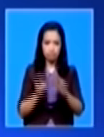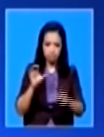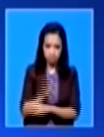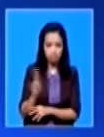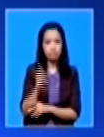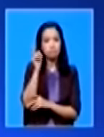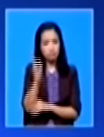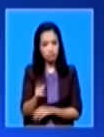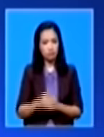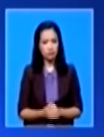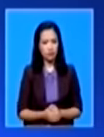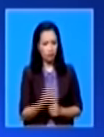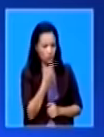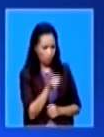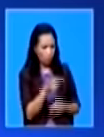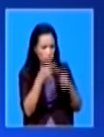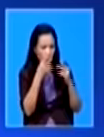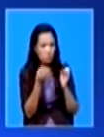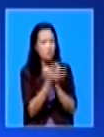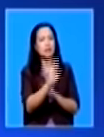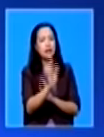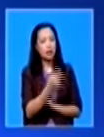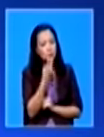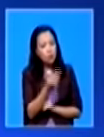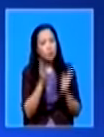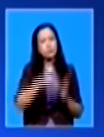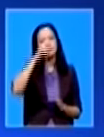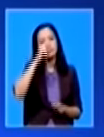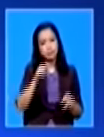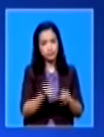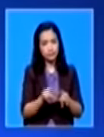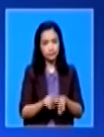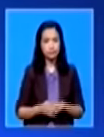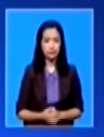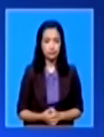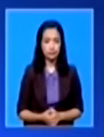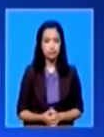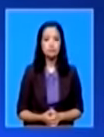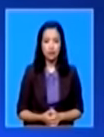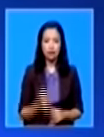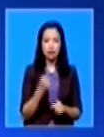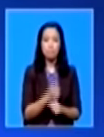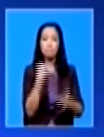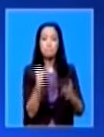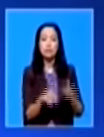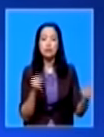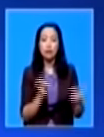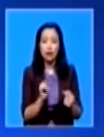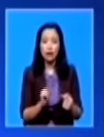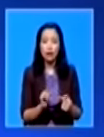เพราะเราไม่ได้มองเขาเป็นผู้ร้ายก่อการร้ายอะไรที่ไหนมองเขาเป็นคนไทยด้วยกันแล้วก็เป็นผู้กระทำความผิดในเชิง